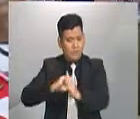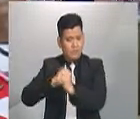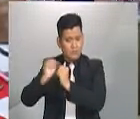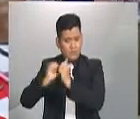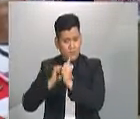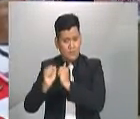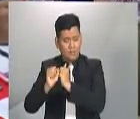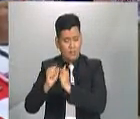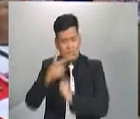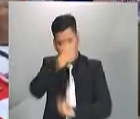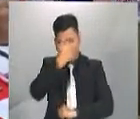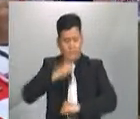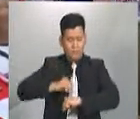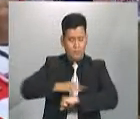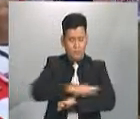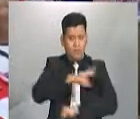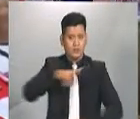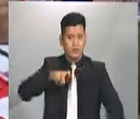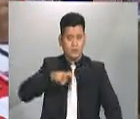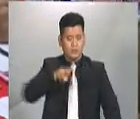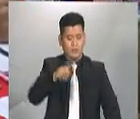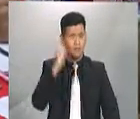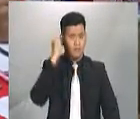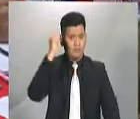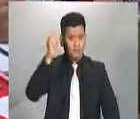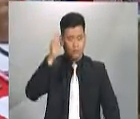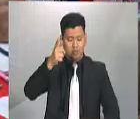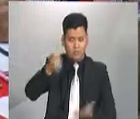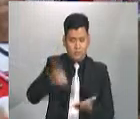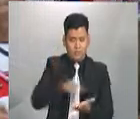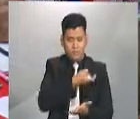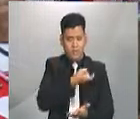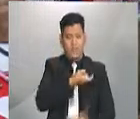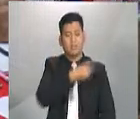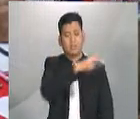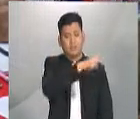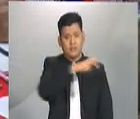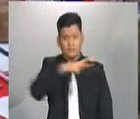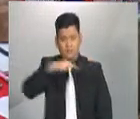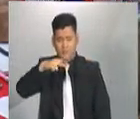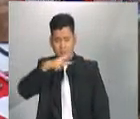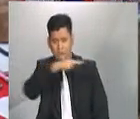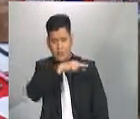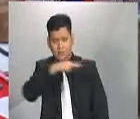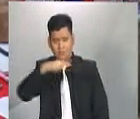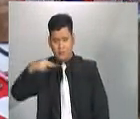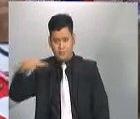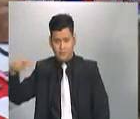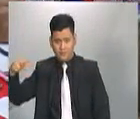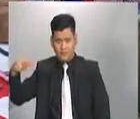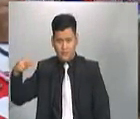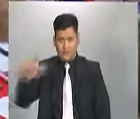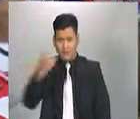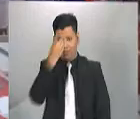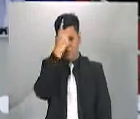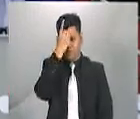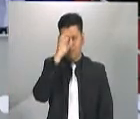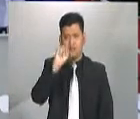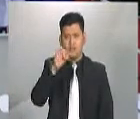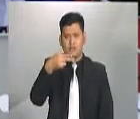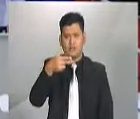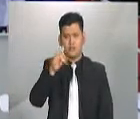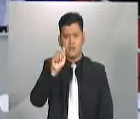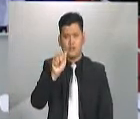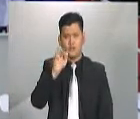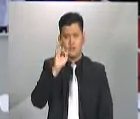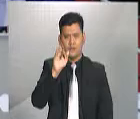coronavirus ketika ini ialah badminton Golf dan renang dat Ahmad shfawi ditemui pada bengkel pelan periodisasi